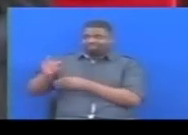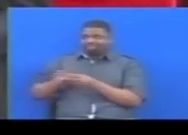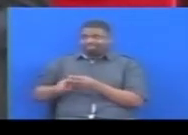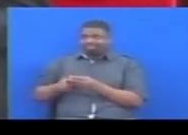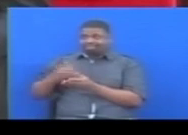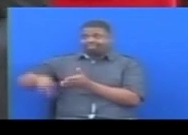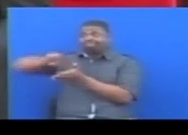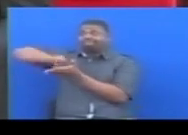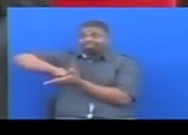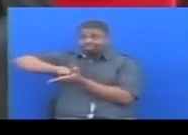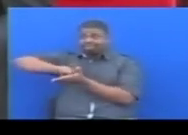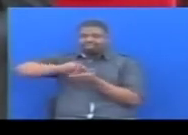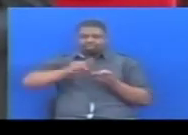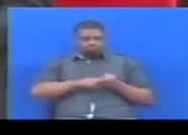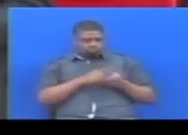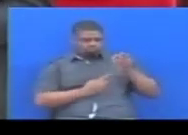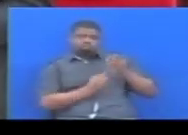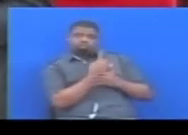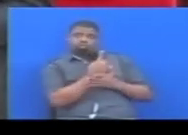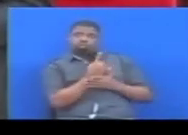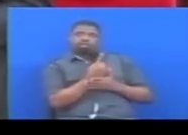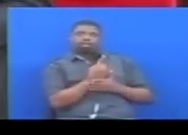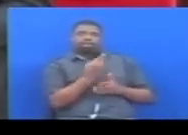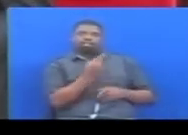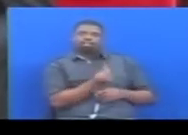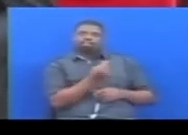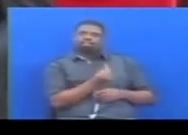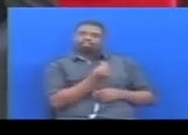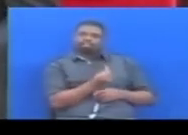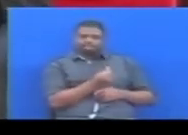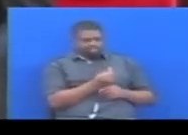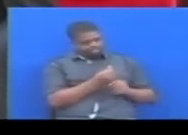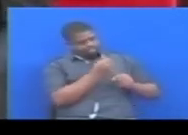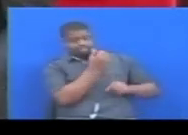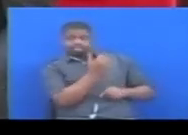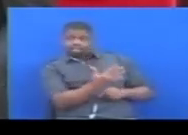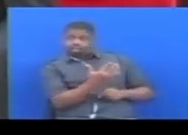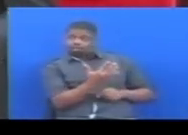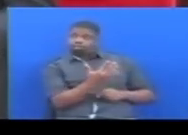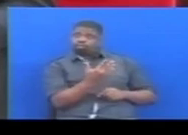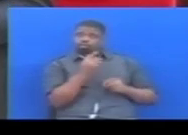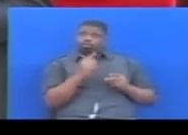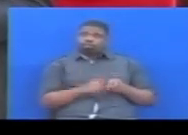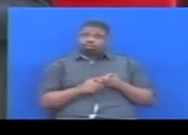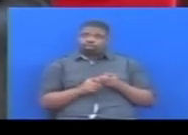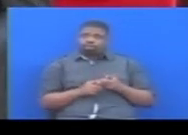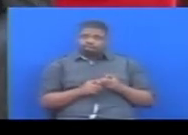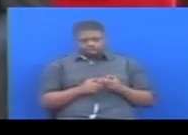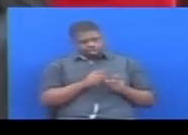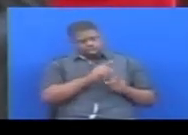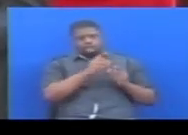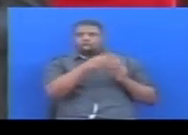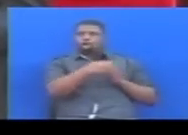zimeongezeka kutoka senti 0.5 ya dola ya Marekani mpaka dola